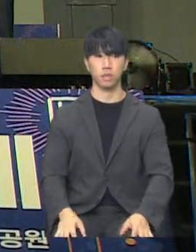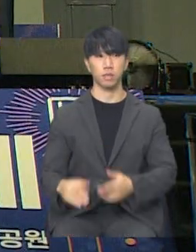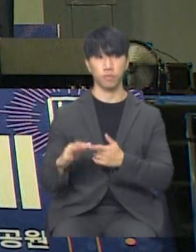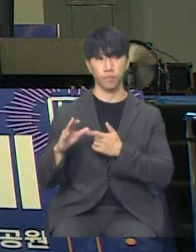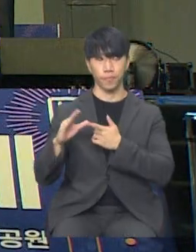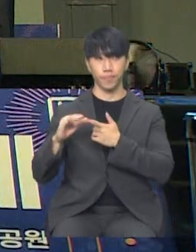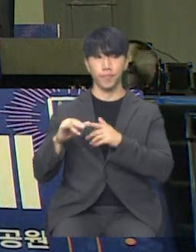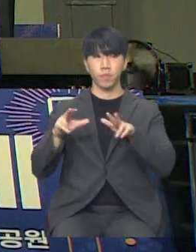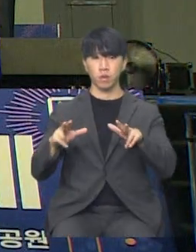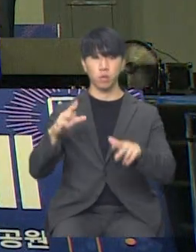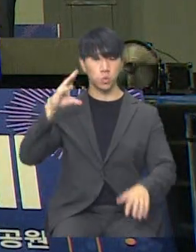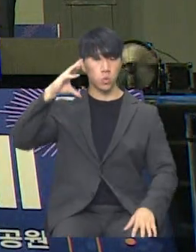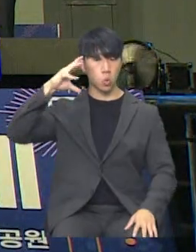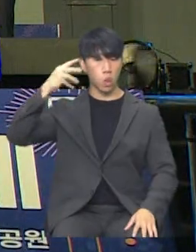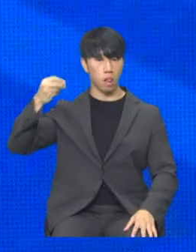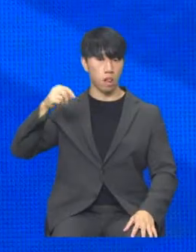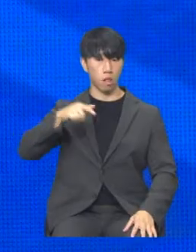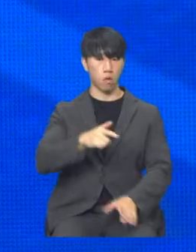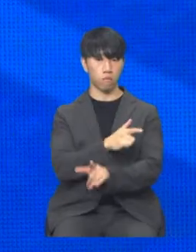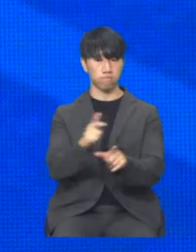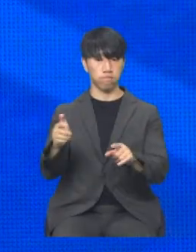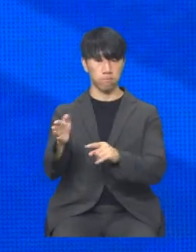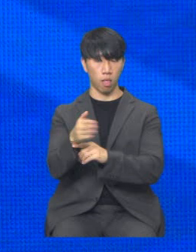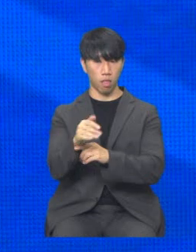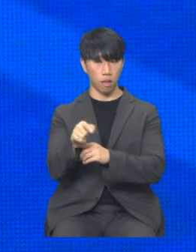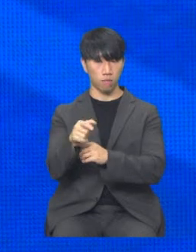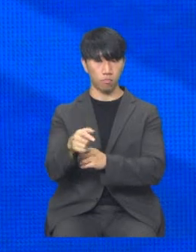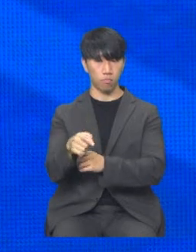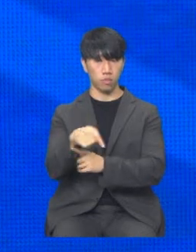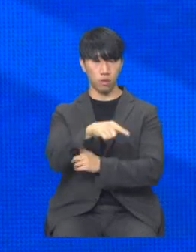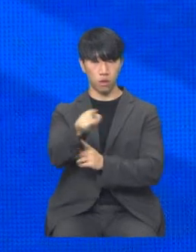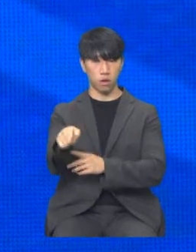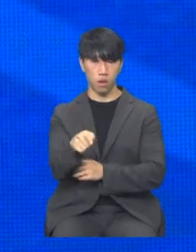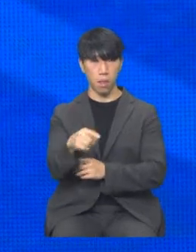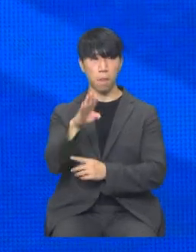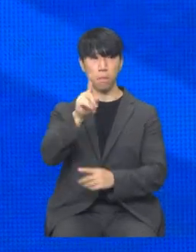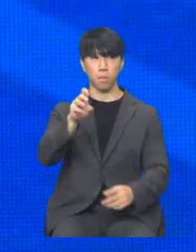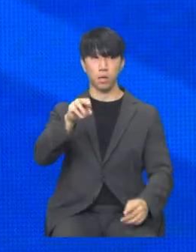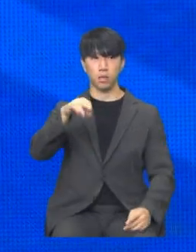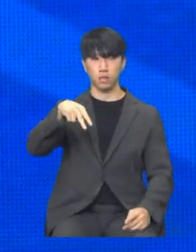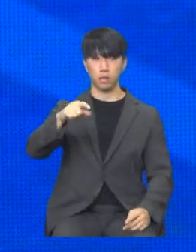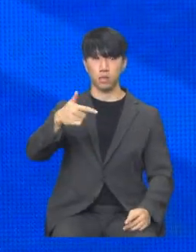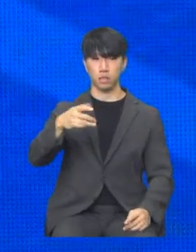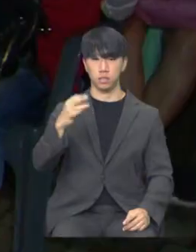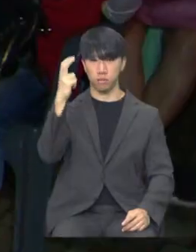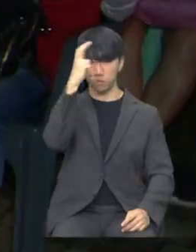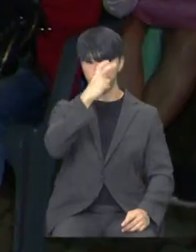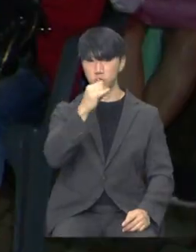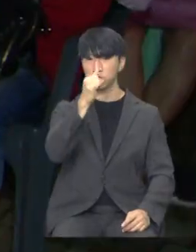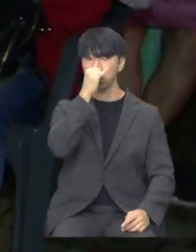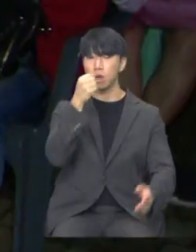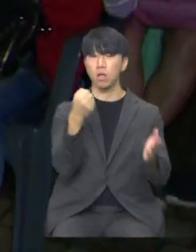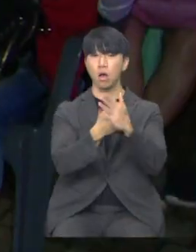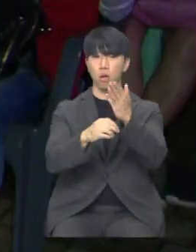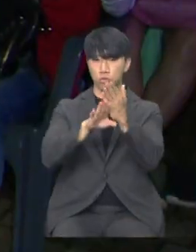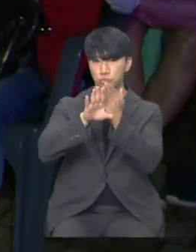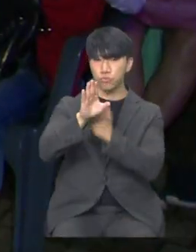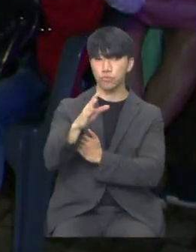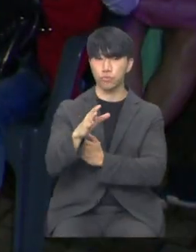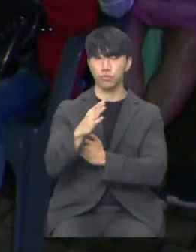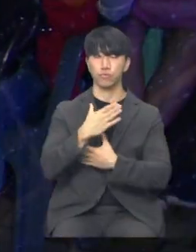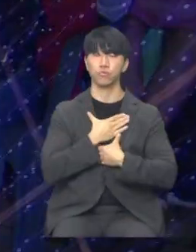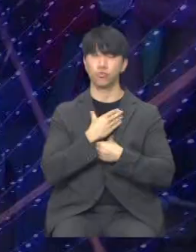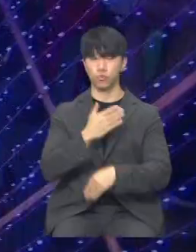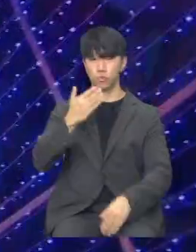남동구는 현재 소래포구에서 나는 수산물에 대해 매일 방사능 검사가 이루어지고 있다면서 앞으로도 수산물을 안심하고 소비해 줄